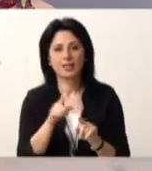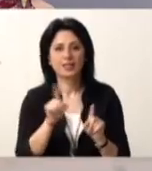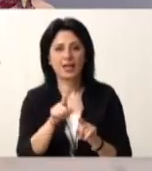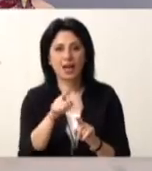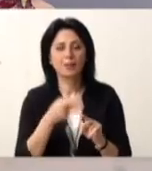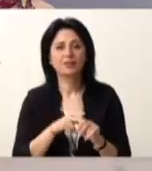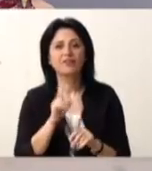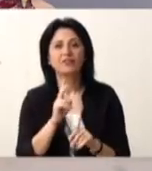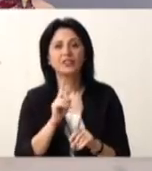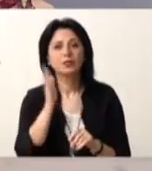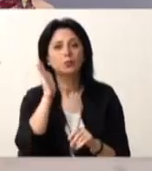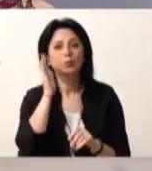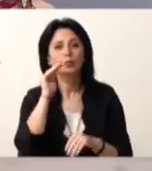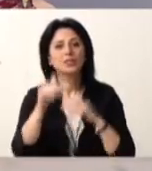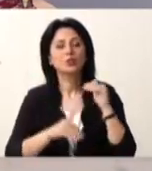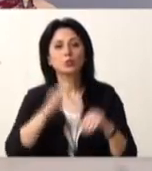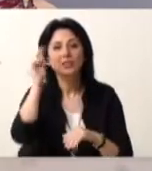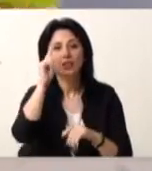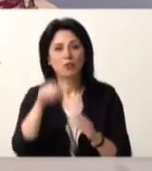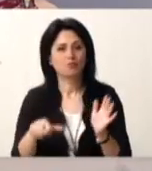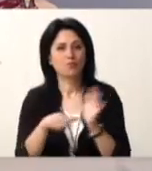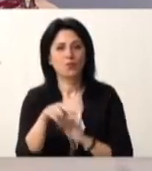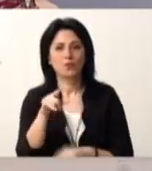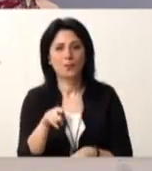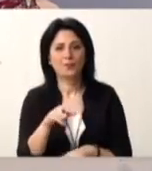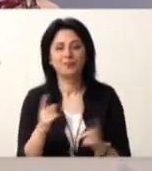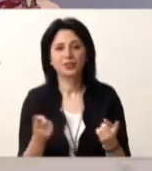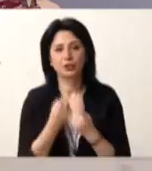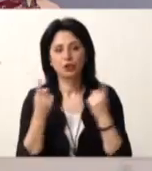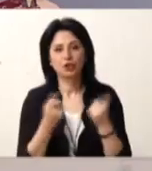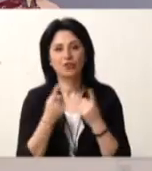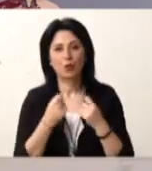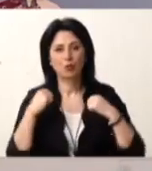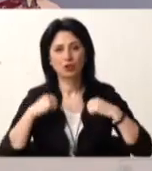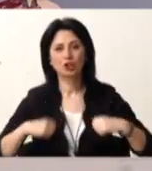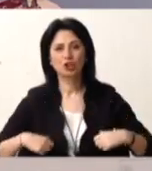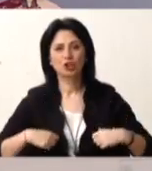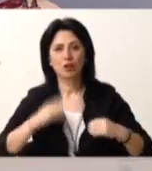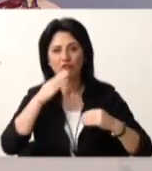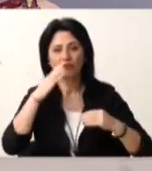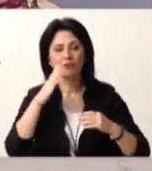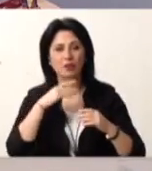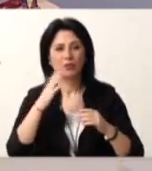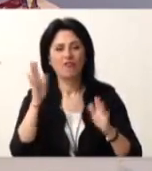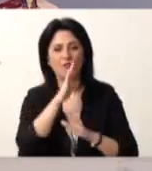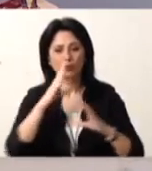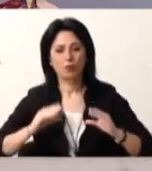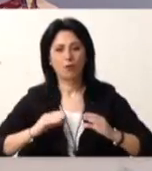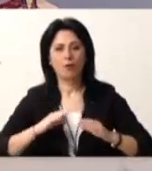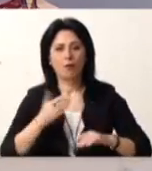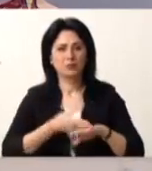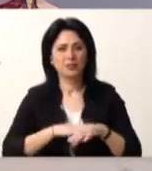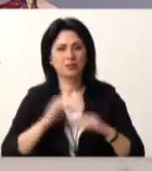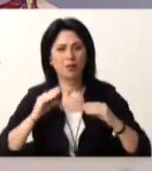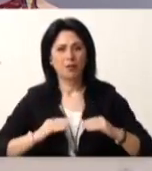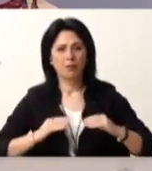რაღაცები იმათვის, ვინც აპირებს ცურვის სწავლას. რადგან ჩვეულებრივი ჯილეტები, რომელიც ჰაერით არის დაბერილი, ძალიან მძიმეა საცურაოდ